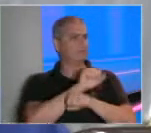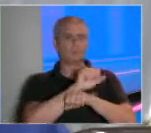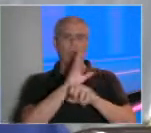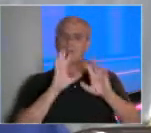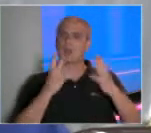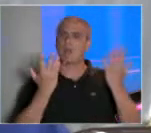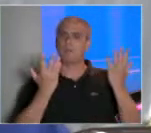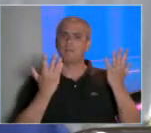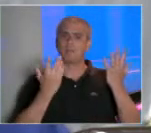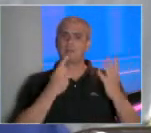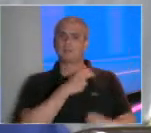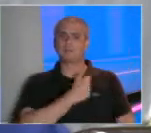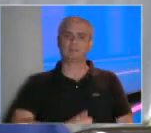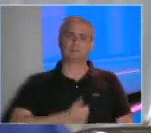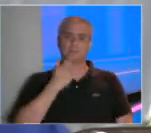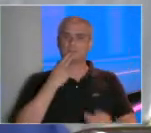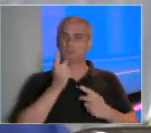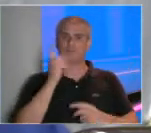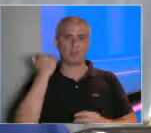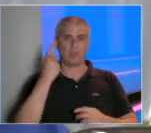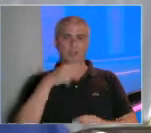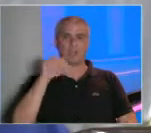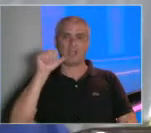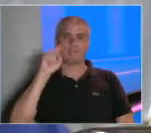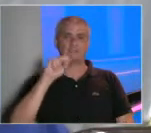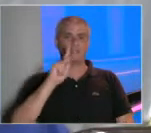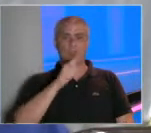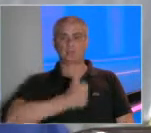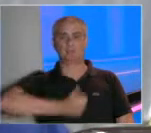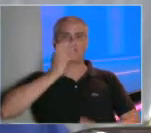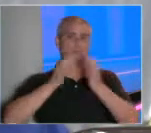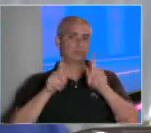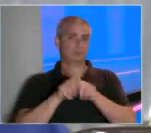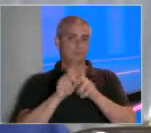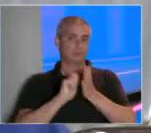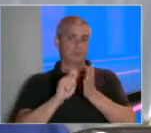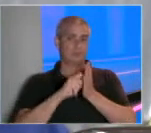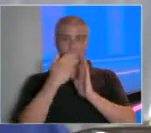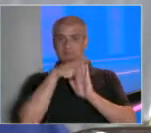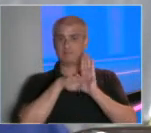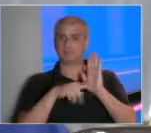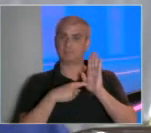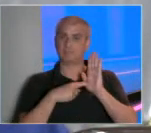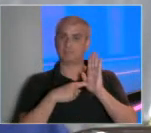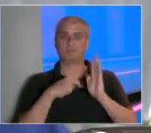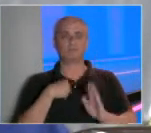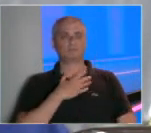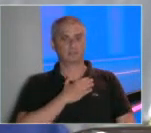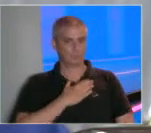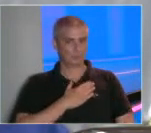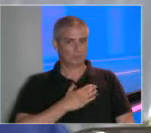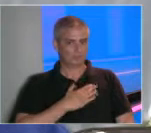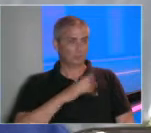מדוע השר המשיב לא היה אבי ניסנקורן, שר המשפטים, כמו שנכתב בסדר היום. אז אני